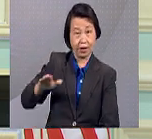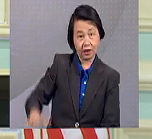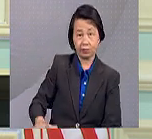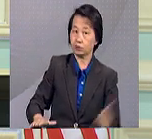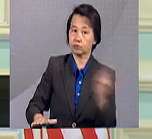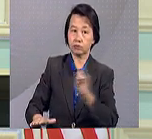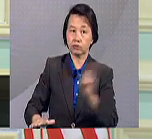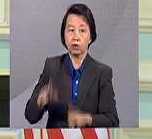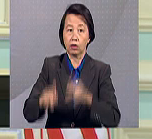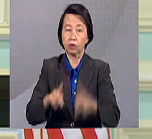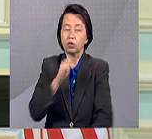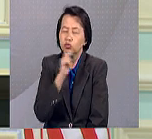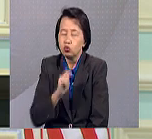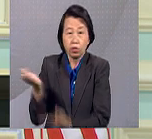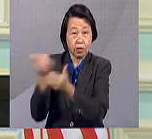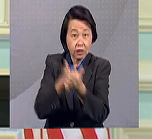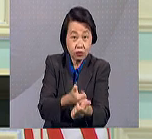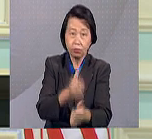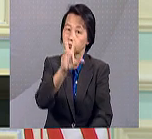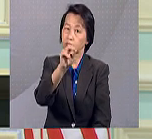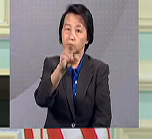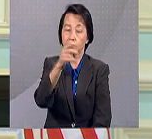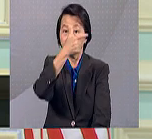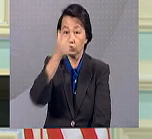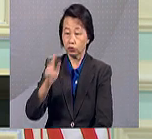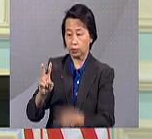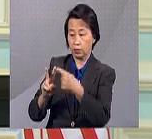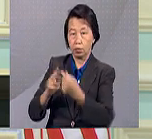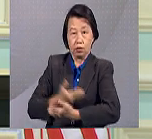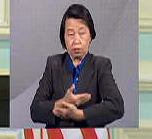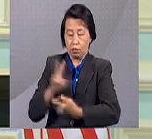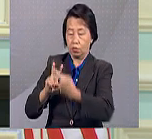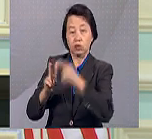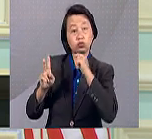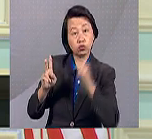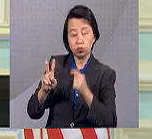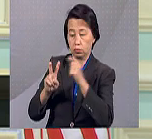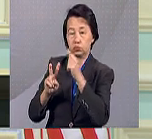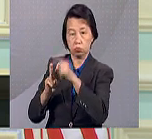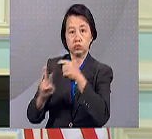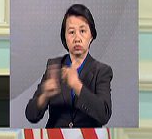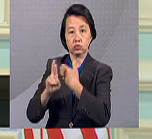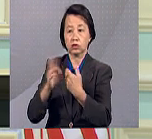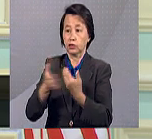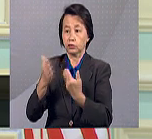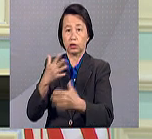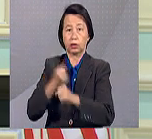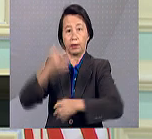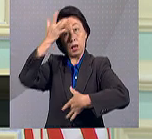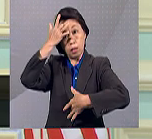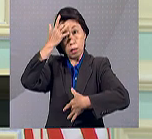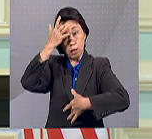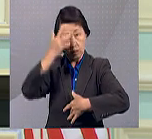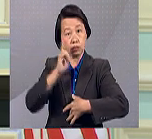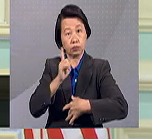kecil dan warga emas bersama kerana mereka merupakan golongan yang berisiko tinggi.